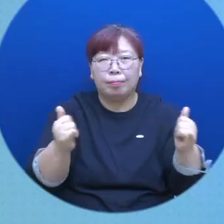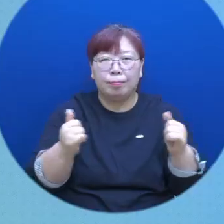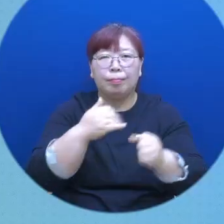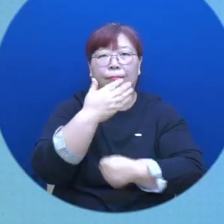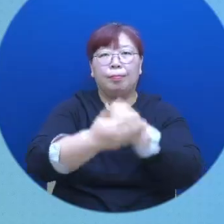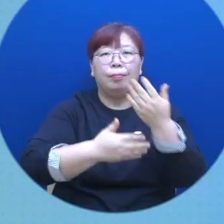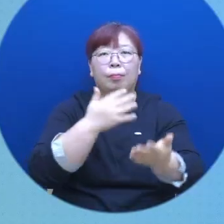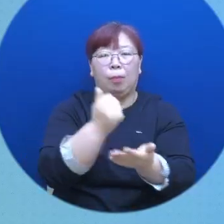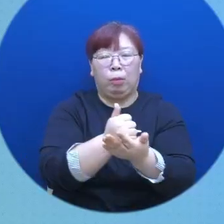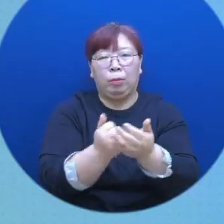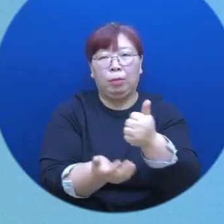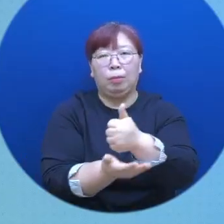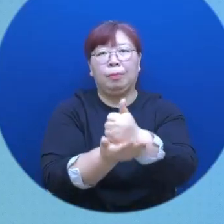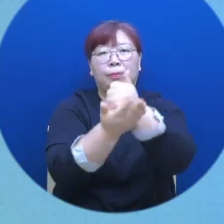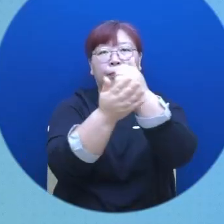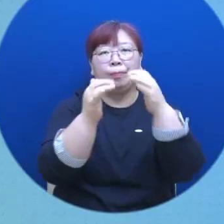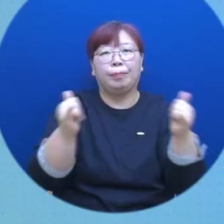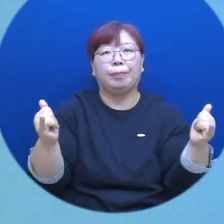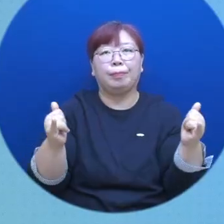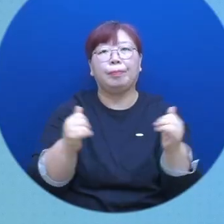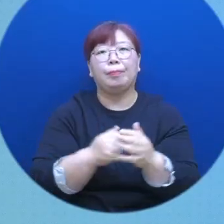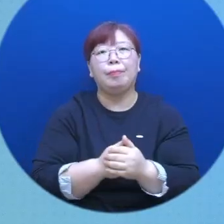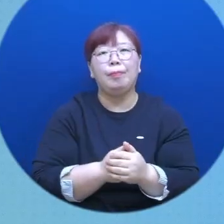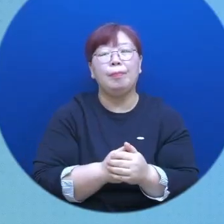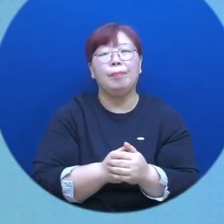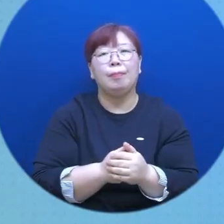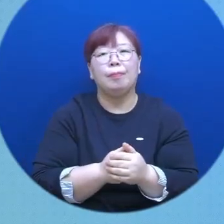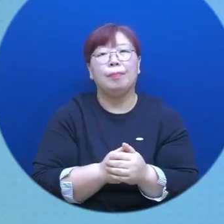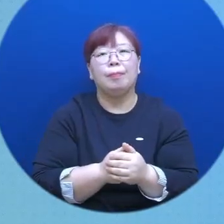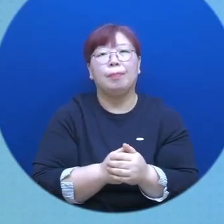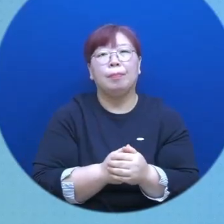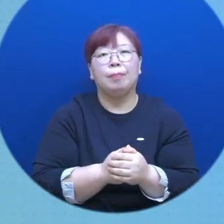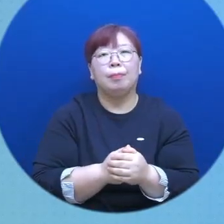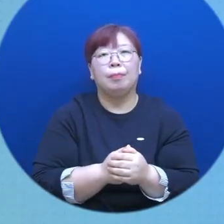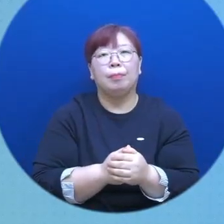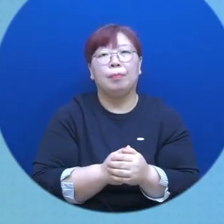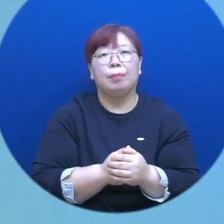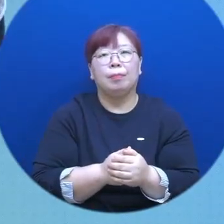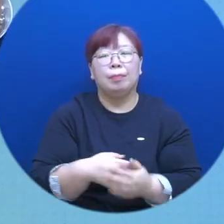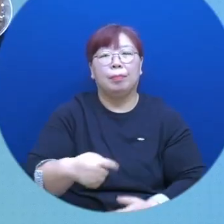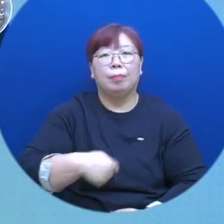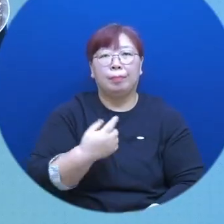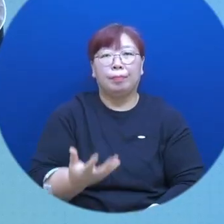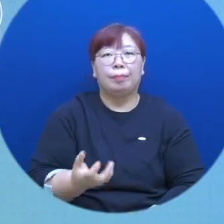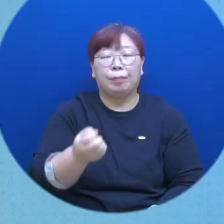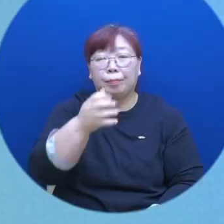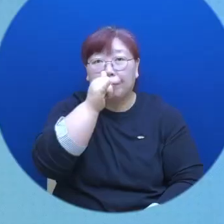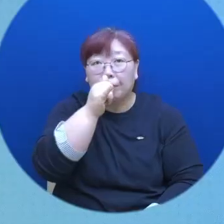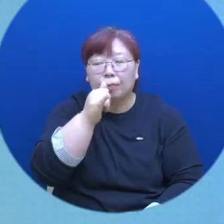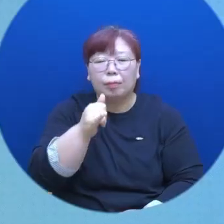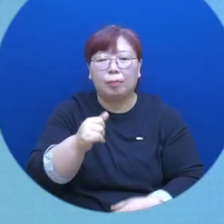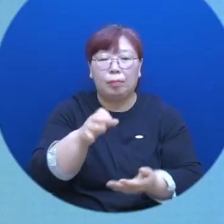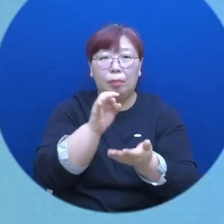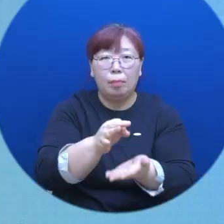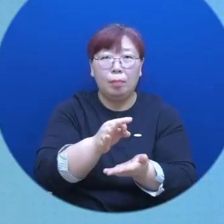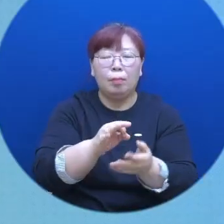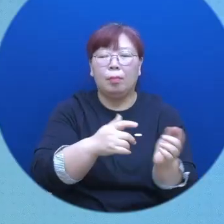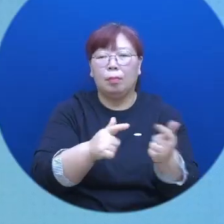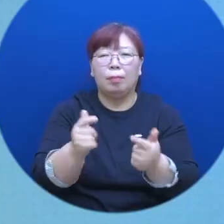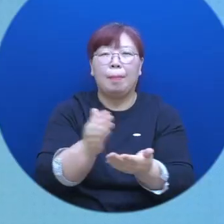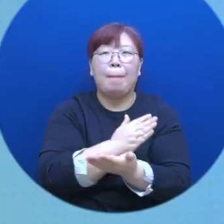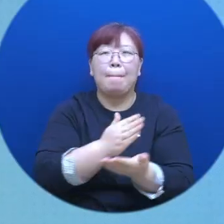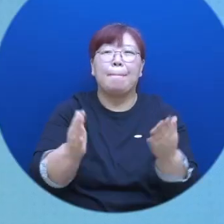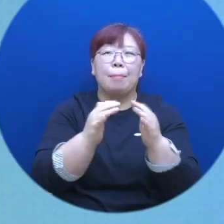하나님을 경외하는 사람이었다. 그리고 자기의 가지고 있는 것을 이웃에게 나누는 구제의